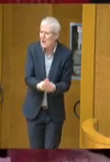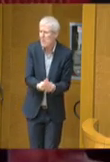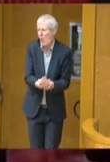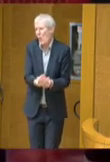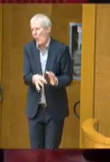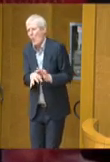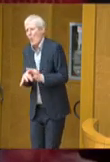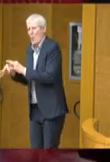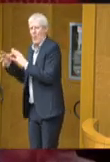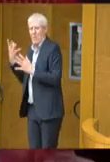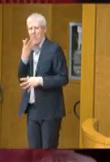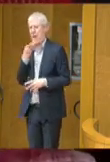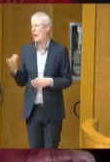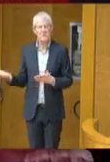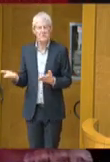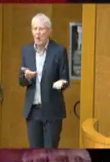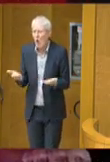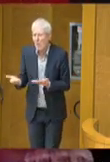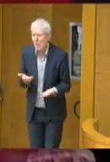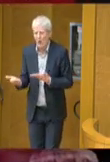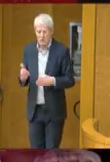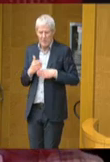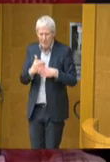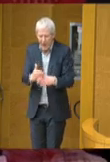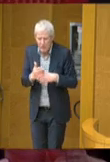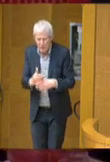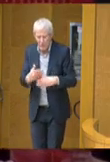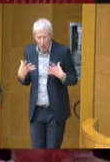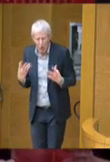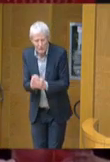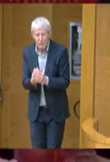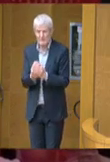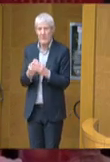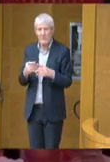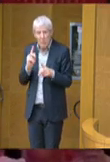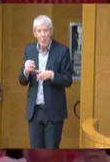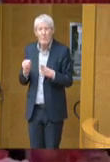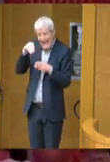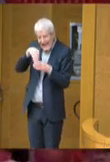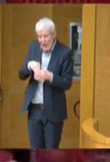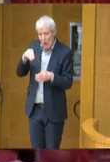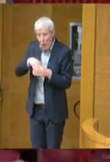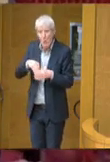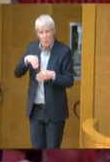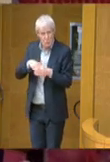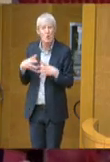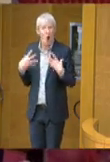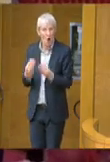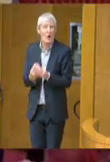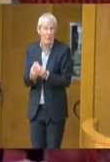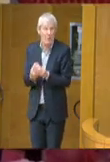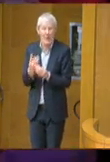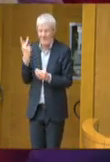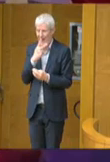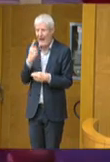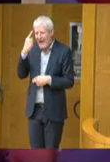un'esperienza di collaborazione, partecipazione condivisa e inclusione, veramente come poche. L'idea